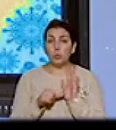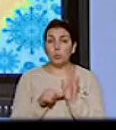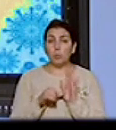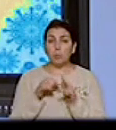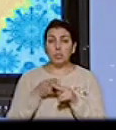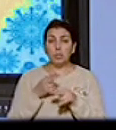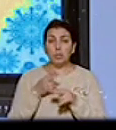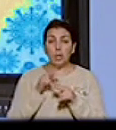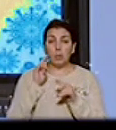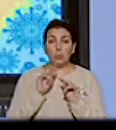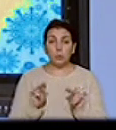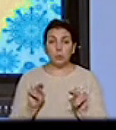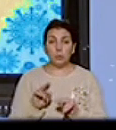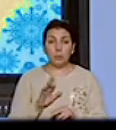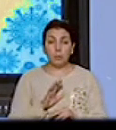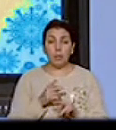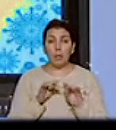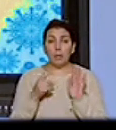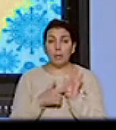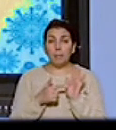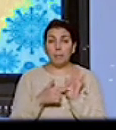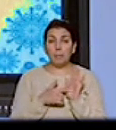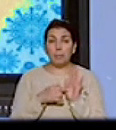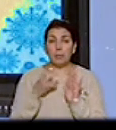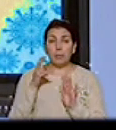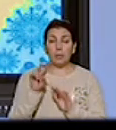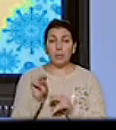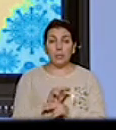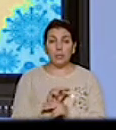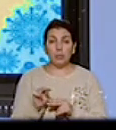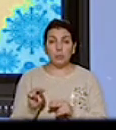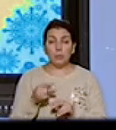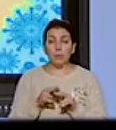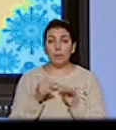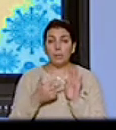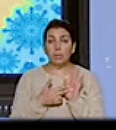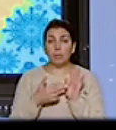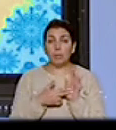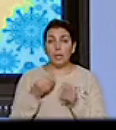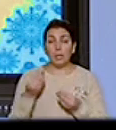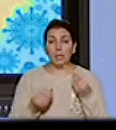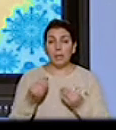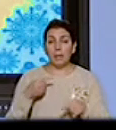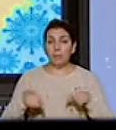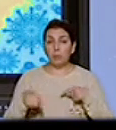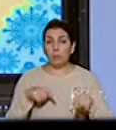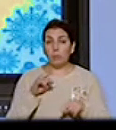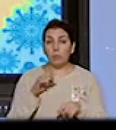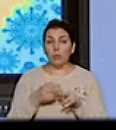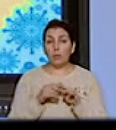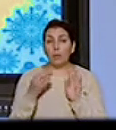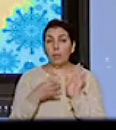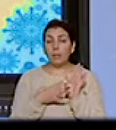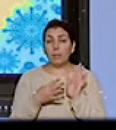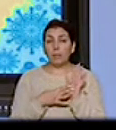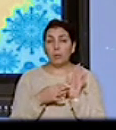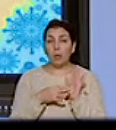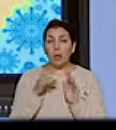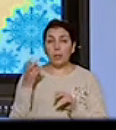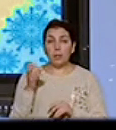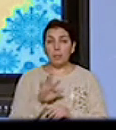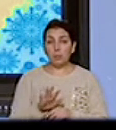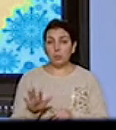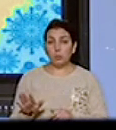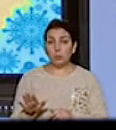мешал учиться, на седьмом ходил лечиться. На восьмом играл в футбол, на девятый не